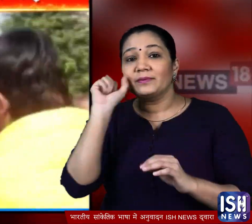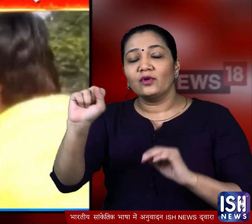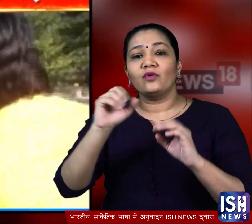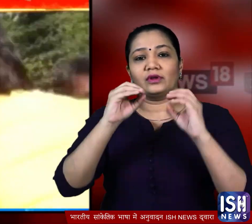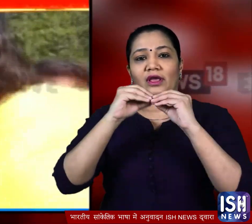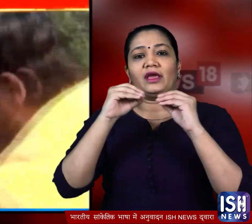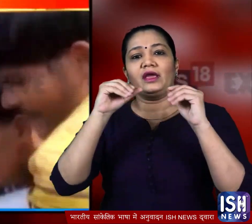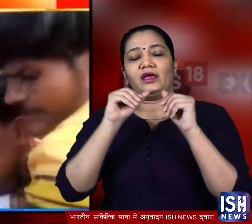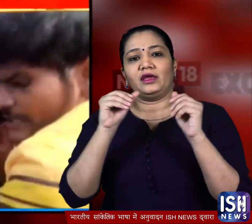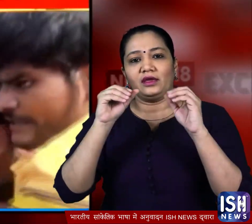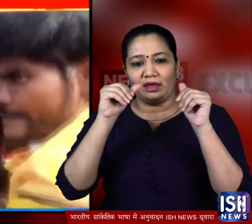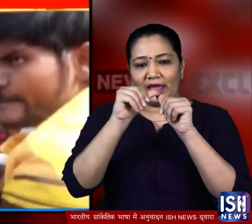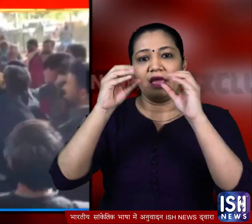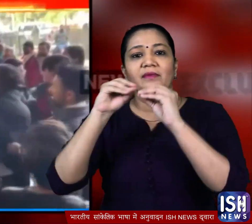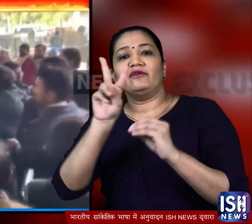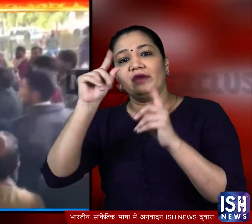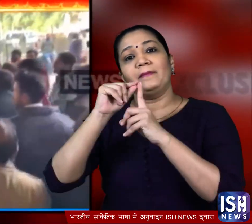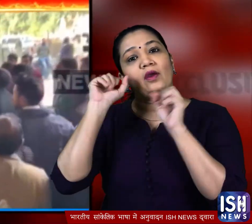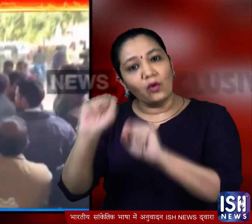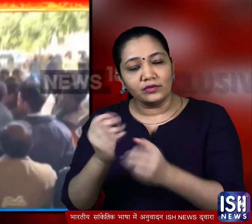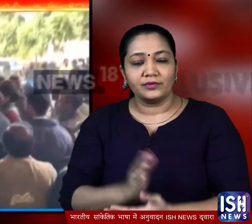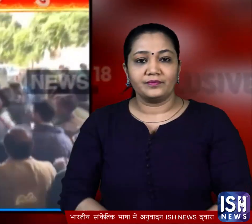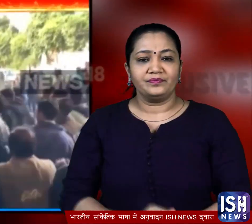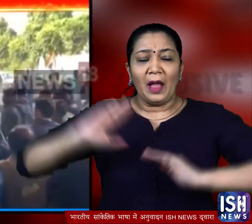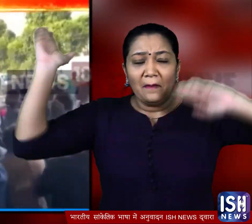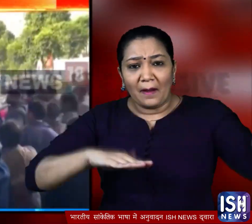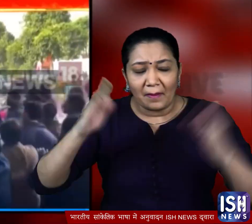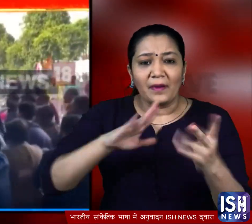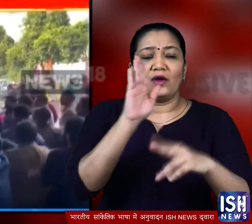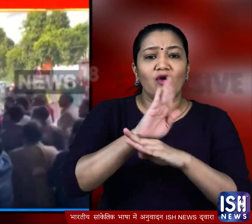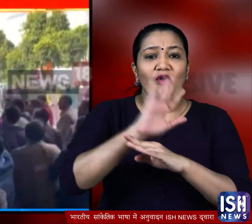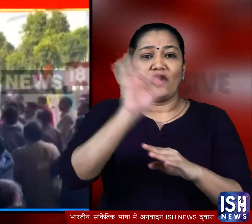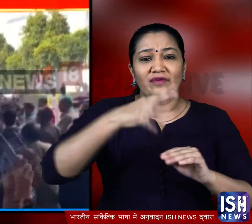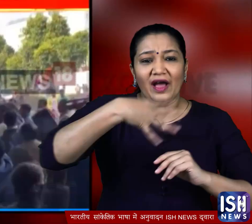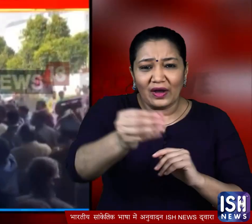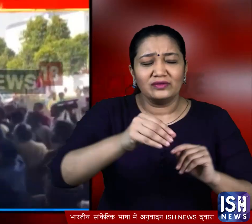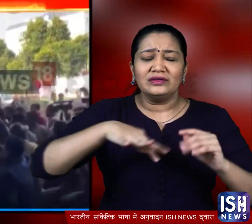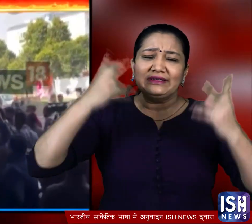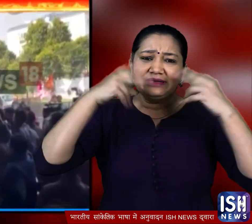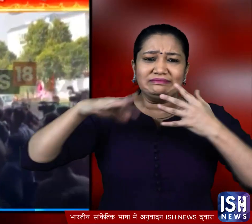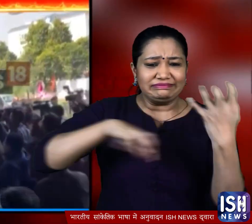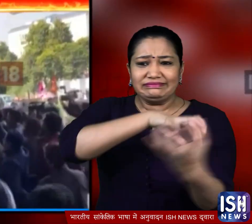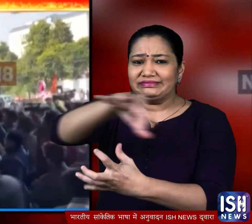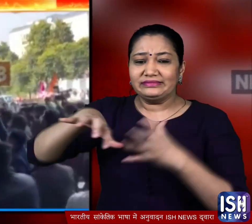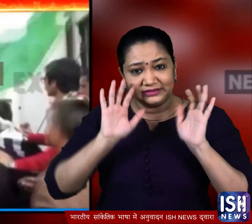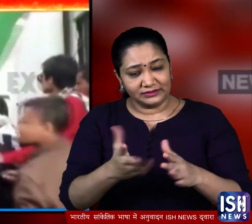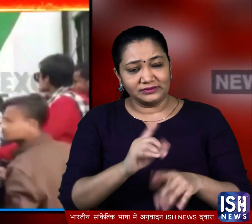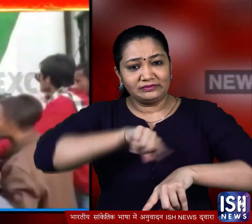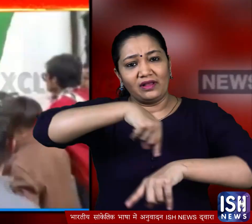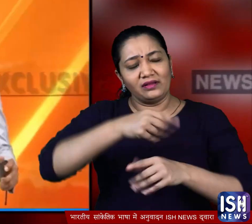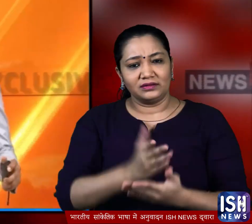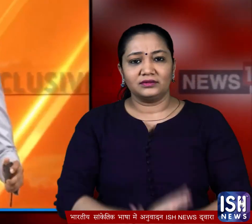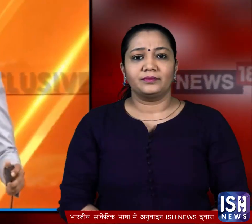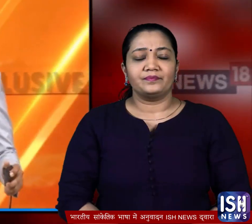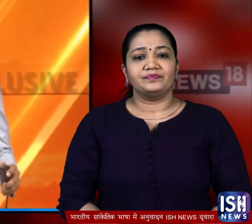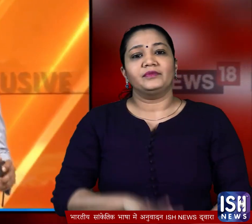के छात्र संगठन एबीवीपी से जुड़ा है। इस मारपीट और हंगामे की वजह से कांग्रेस दफ्तर के बाहर काफी देर तक अफरा तफरी का माहौल बना रहा,